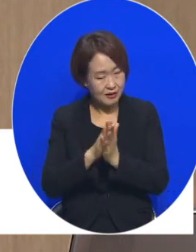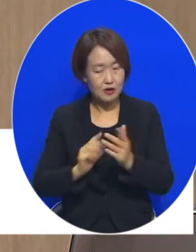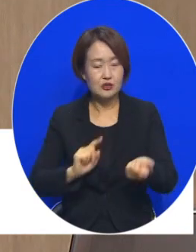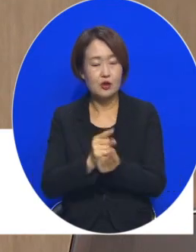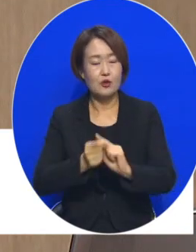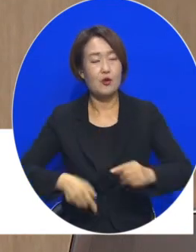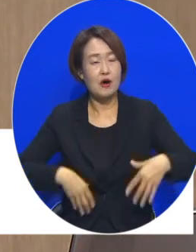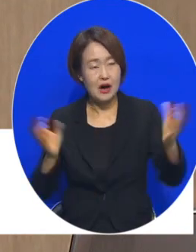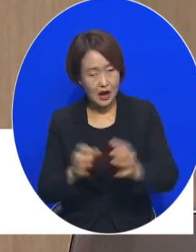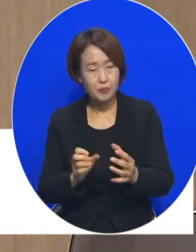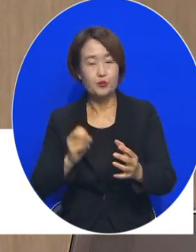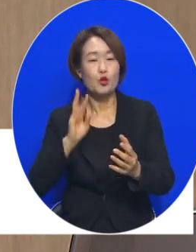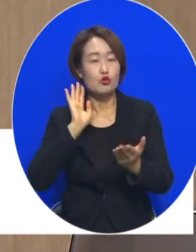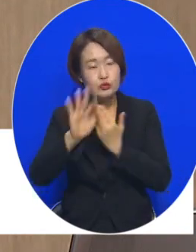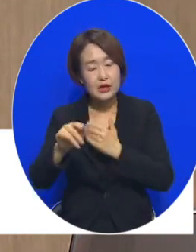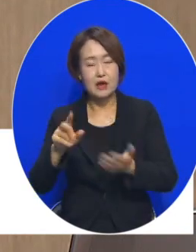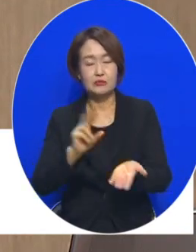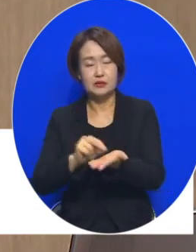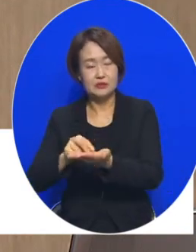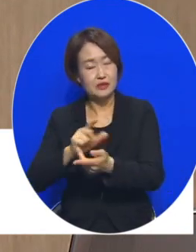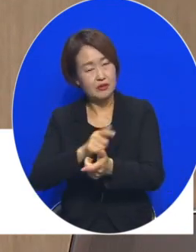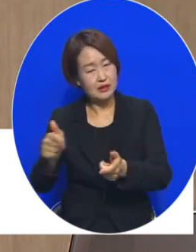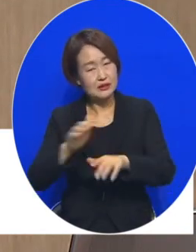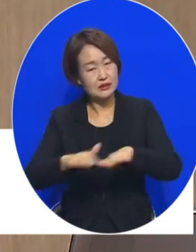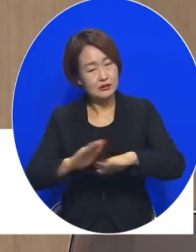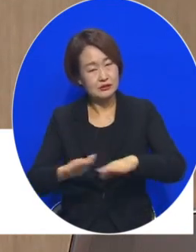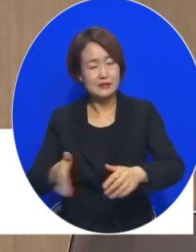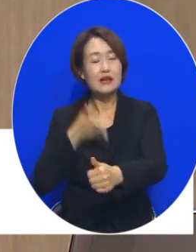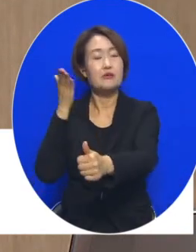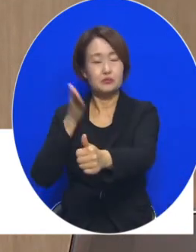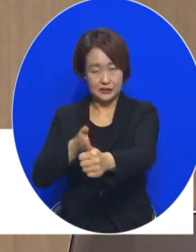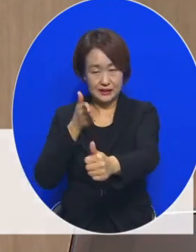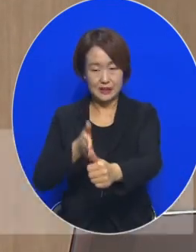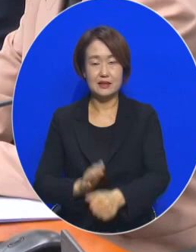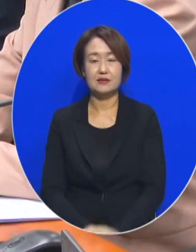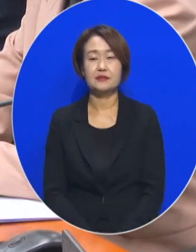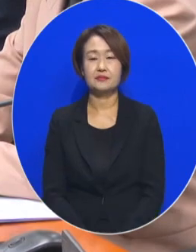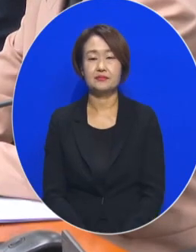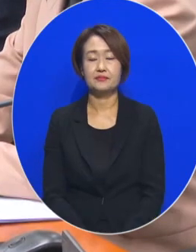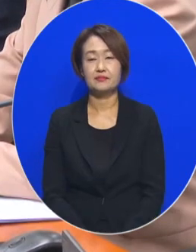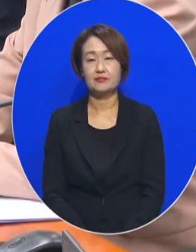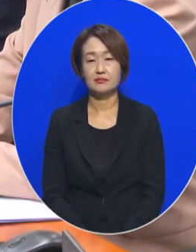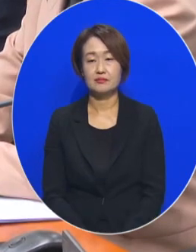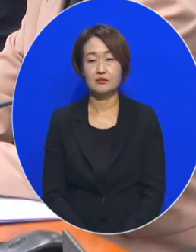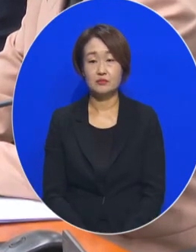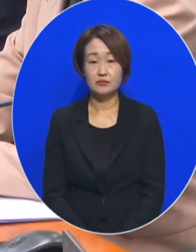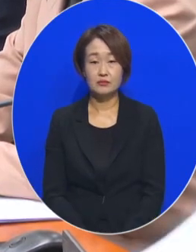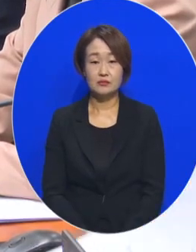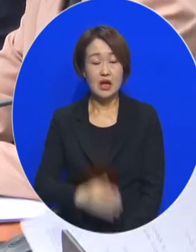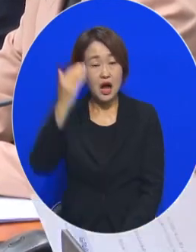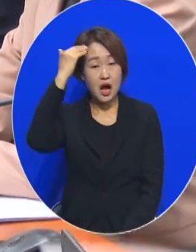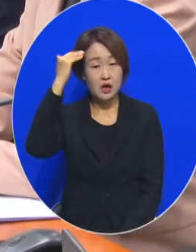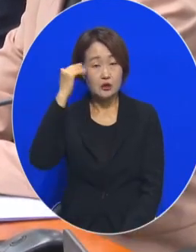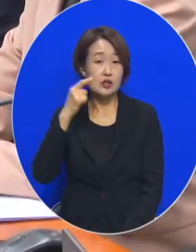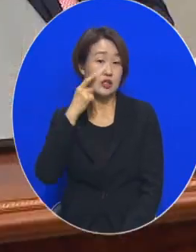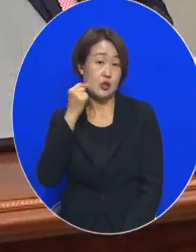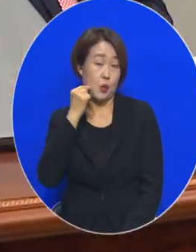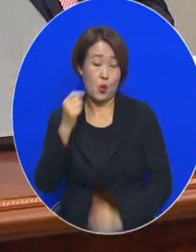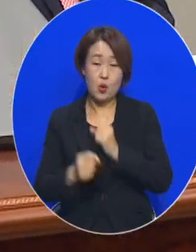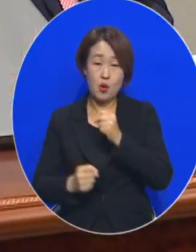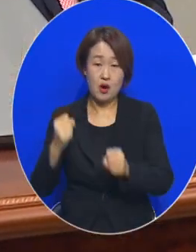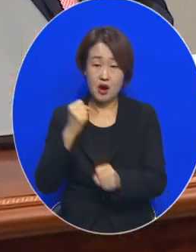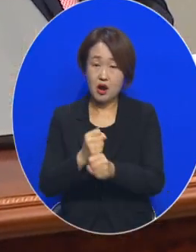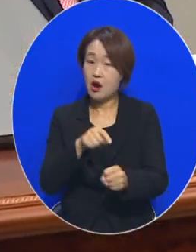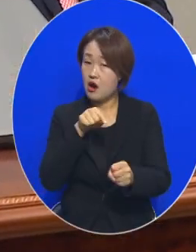아울러 후속 조치에 만전을 기해 주시길 거듭 당부합니다. 윤 대통령은 한일 관계 정상화는